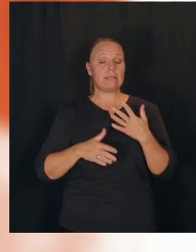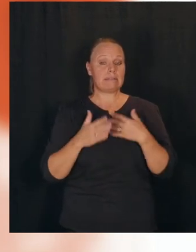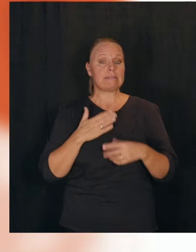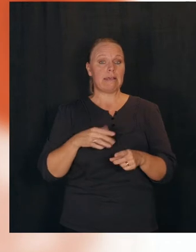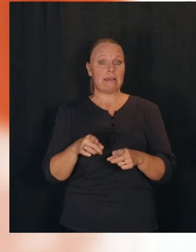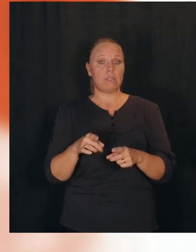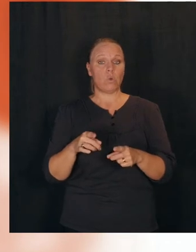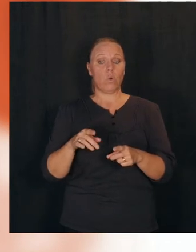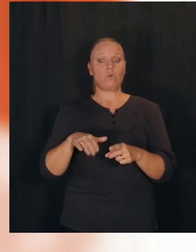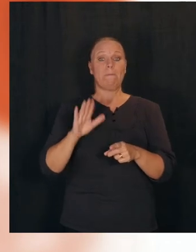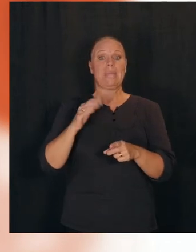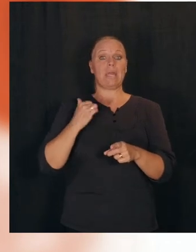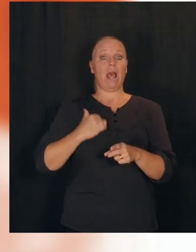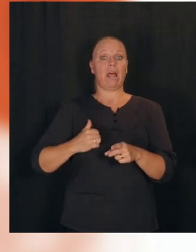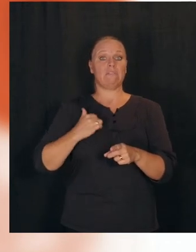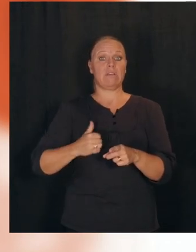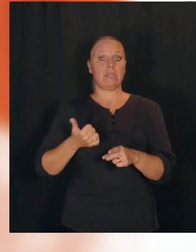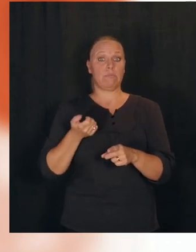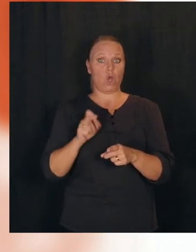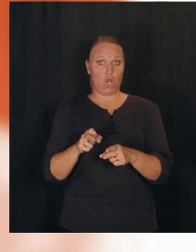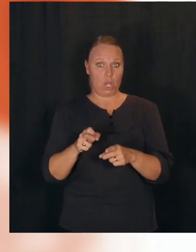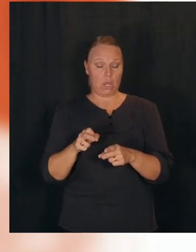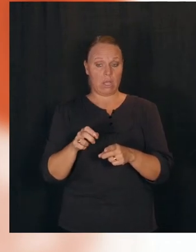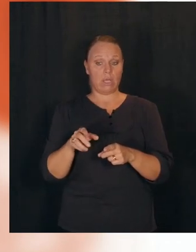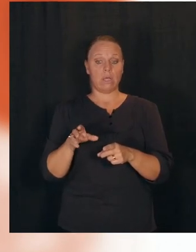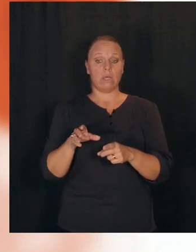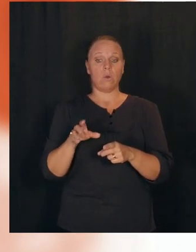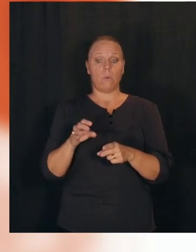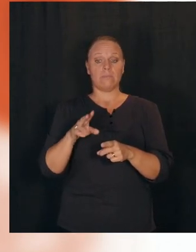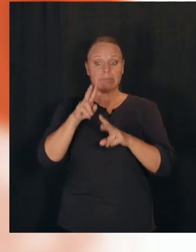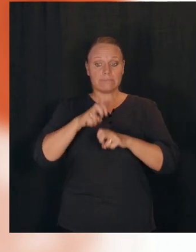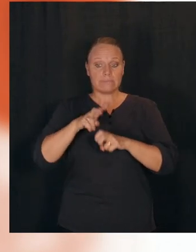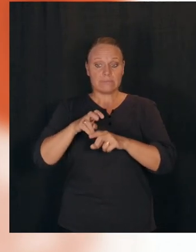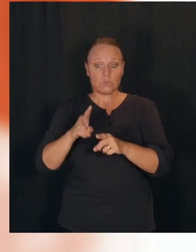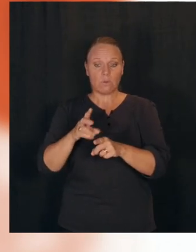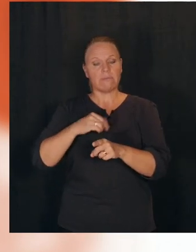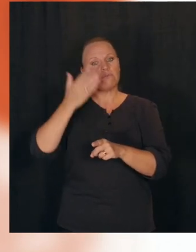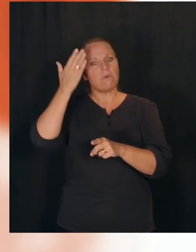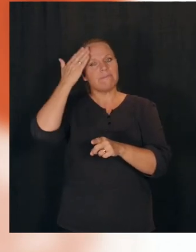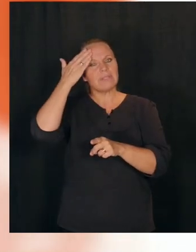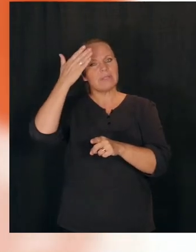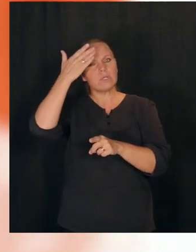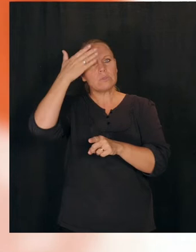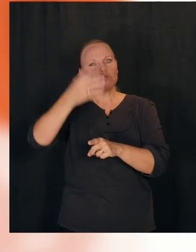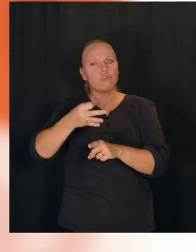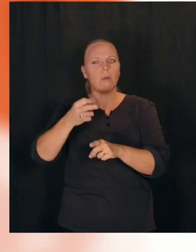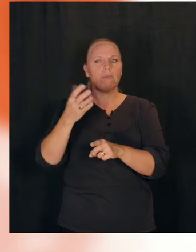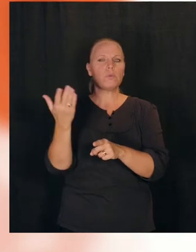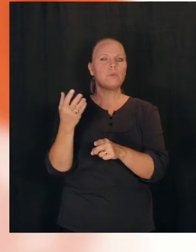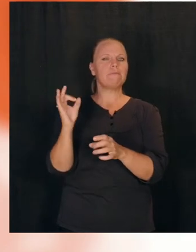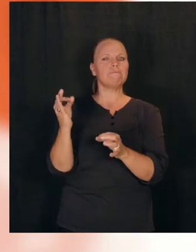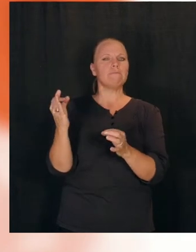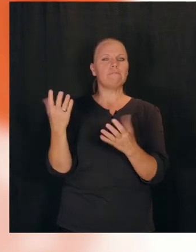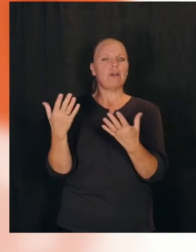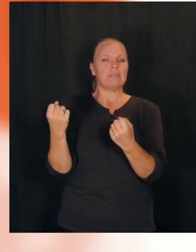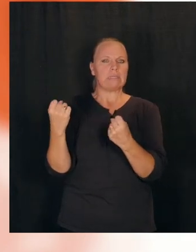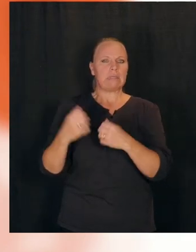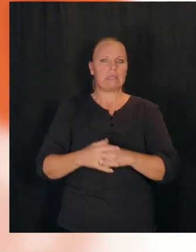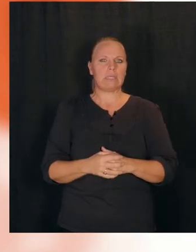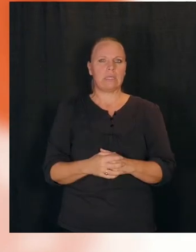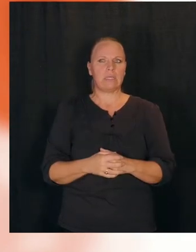med användbarhet så kan vi få reda på ännu mer om vad som är viktigt. Och till det lägger vi nu då ytterligare en bubbla.